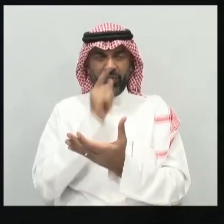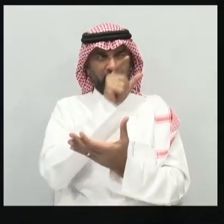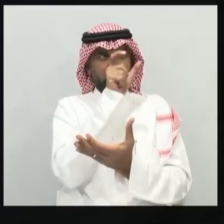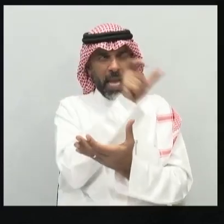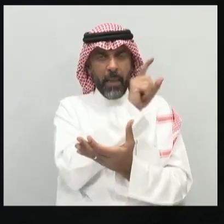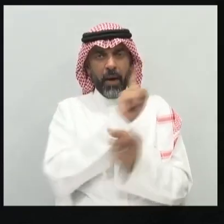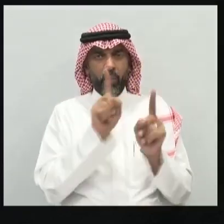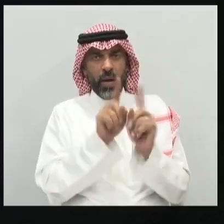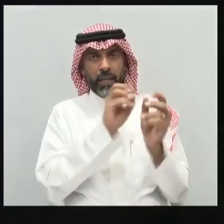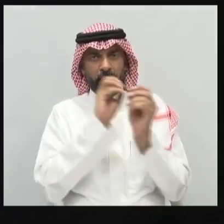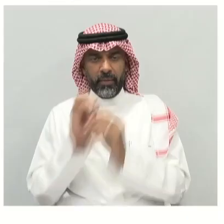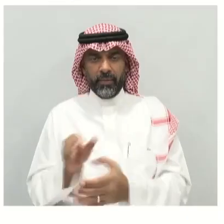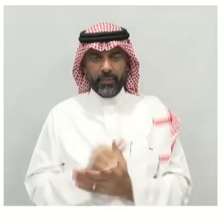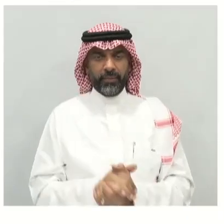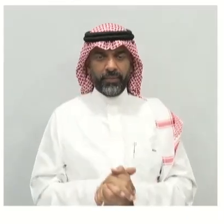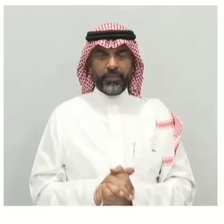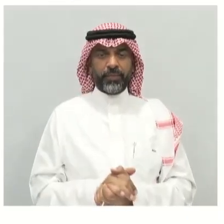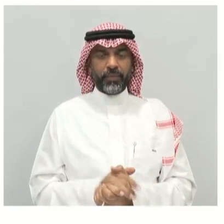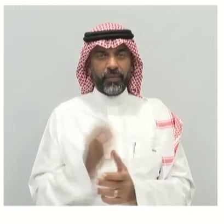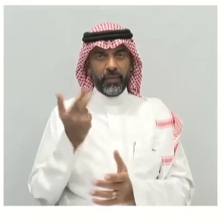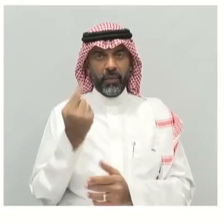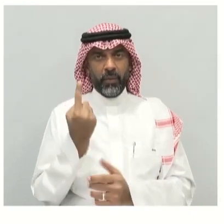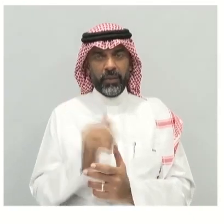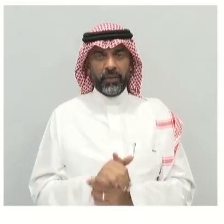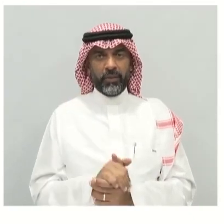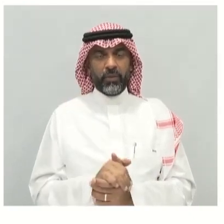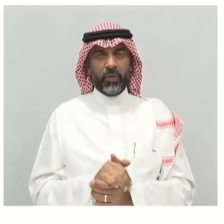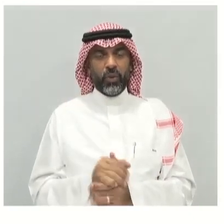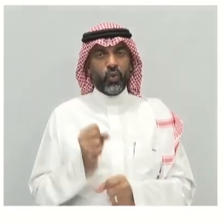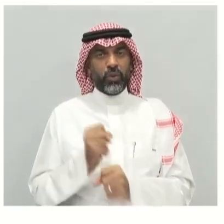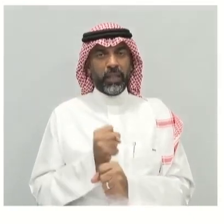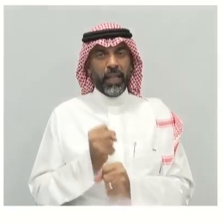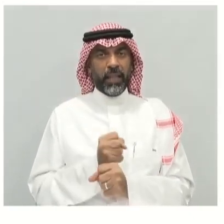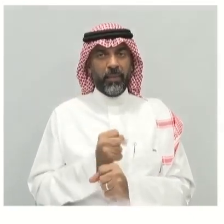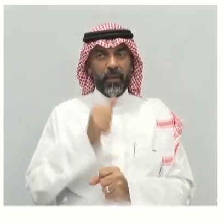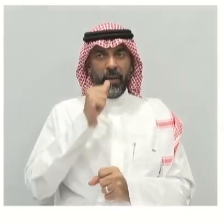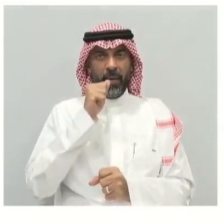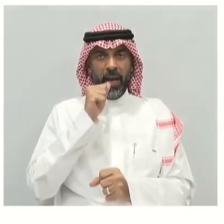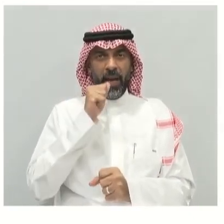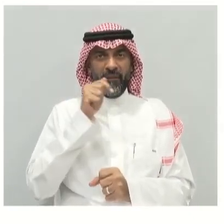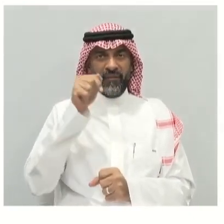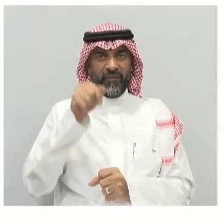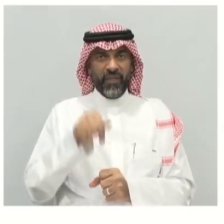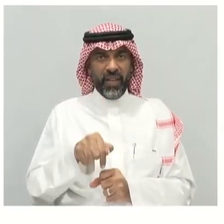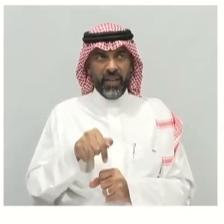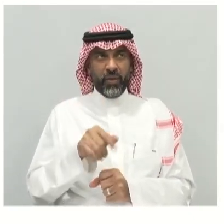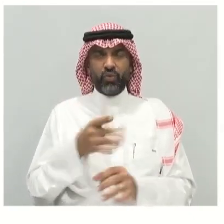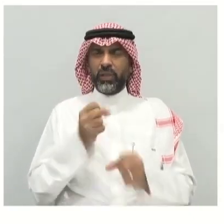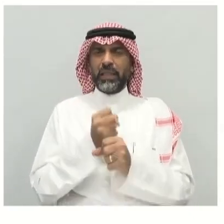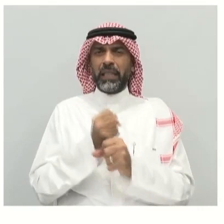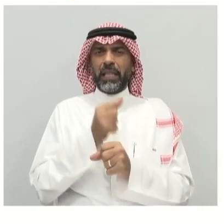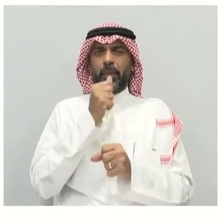بالكلمه المناسبه ناخذ واحد يستخدم الماء استخدامات